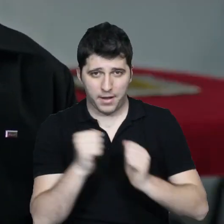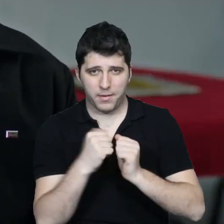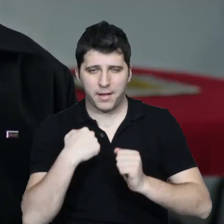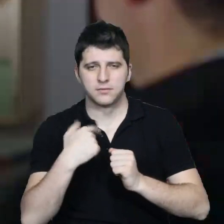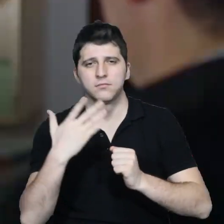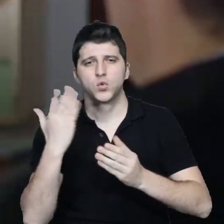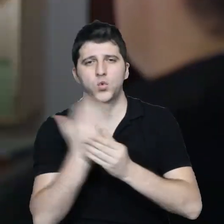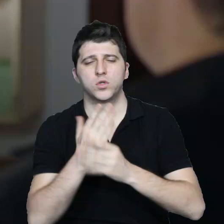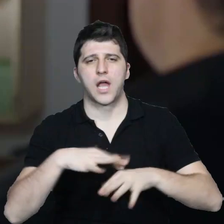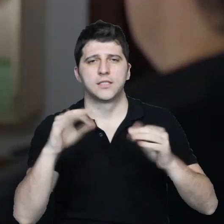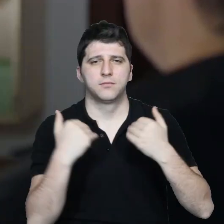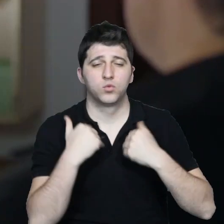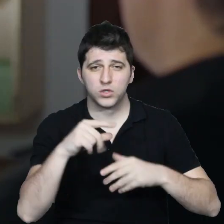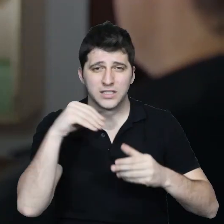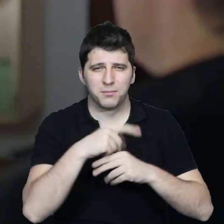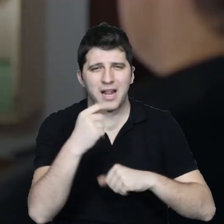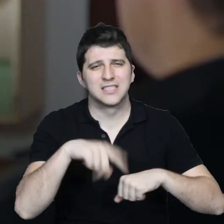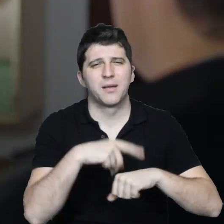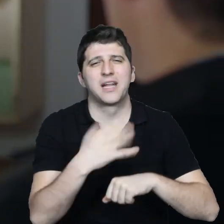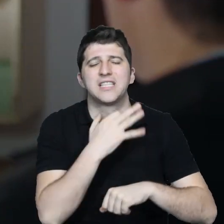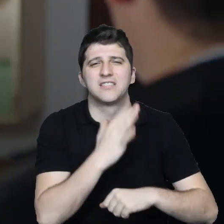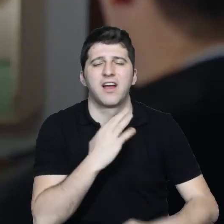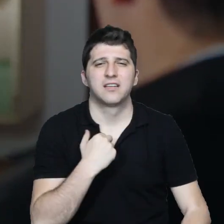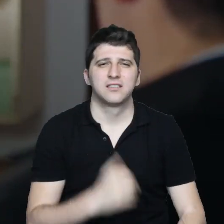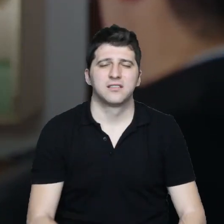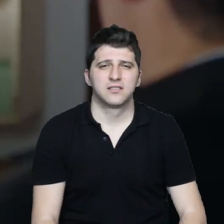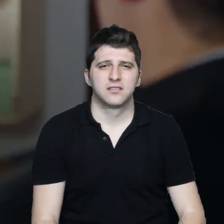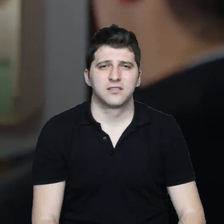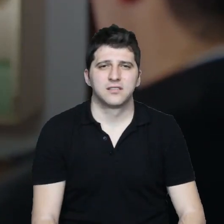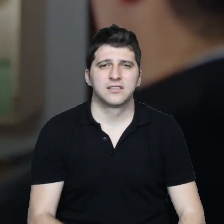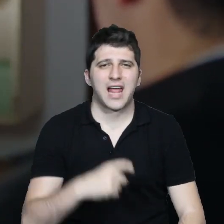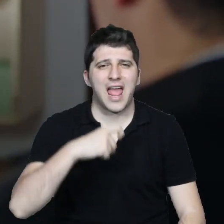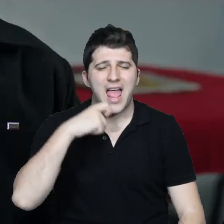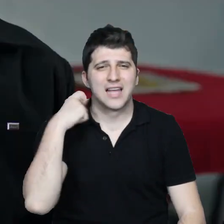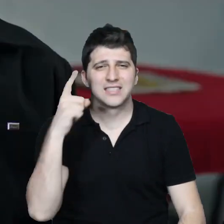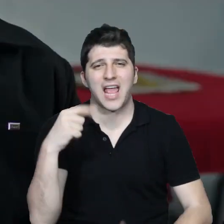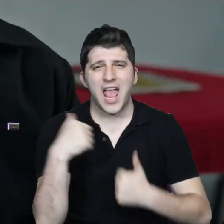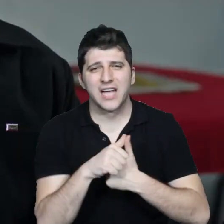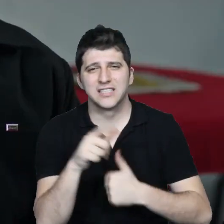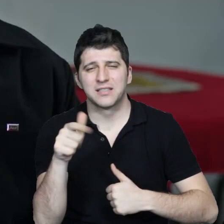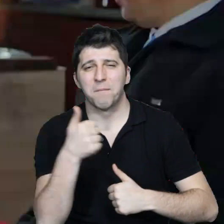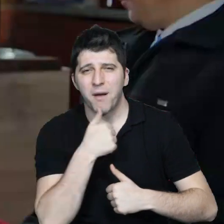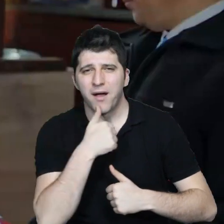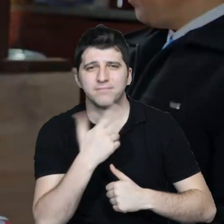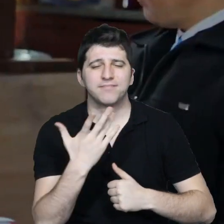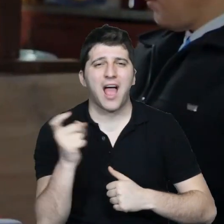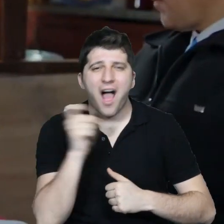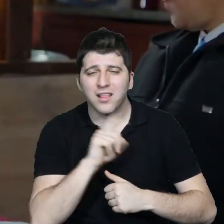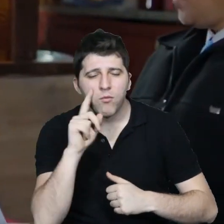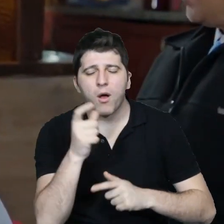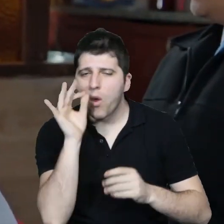argümanları hazırlayacağım. Bunun için biraz zamana ihtiyacım olacak. Eski kayınpederinizin açığını bulmak kolay olmayacak.